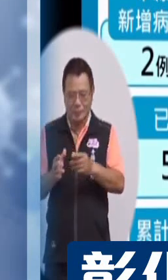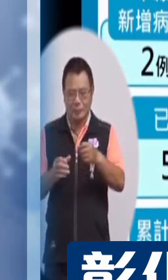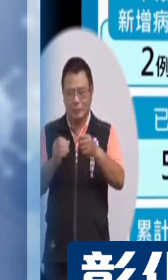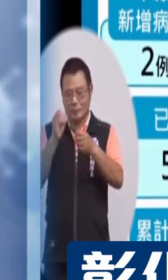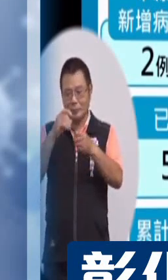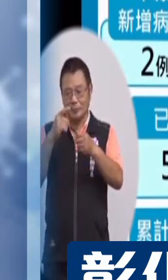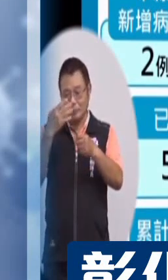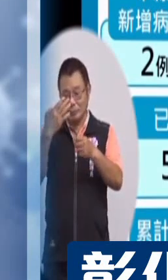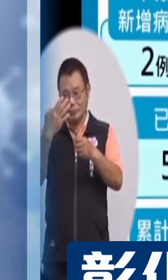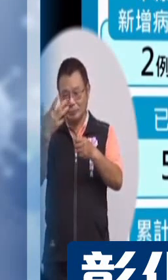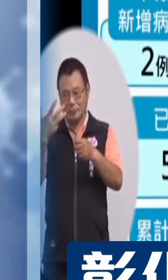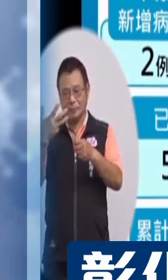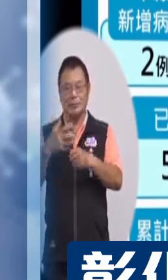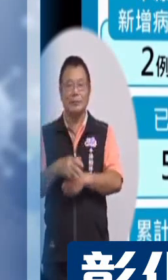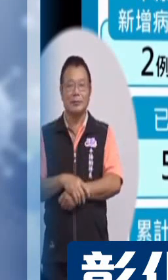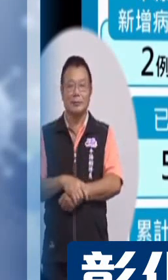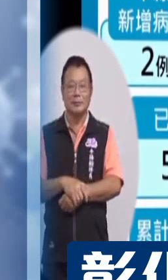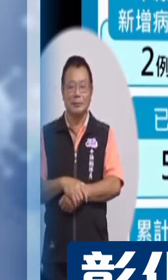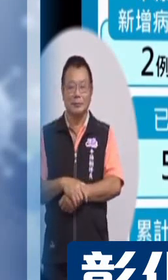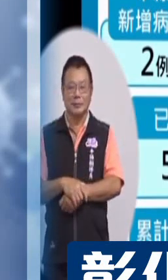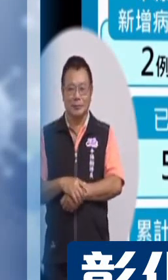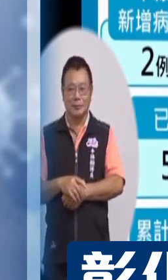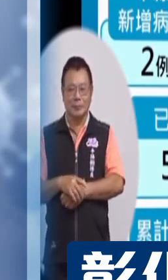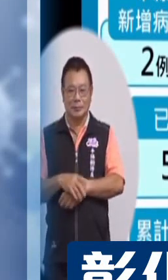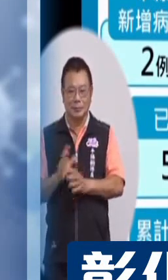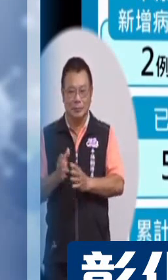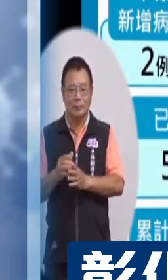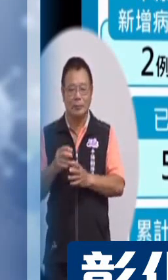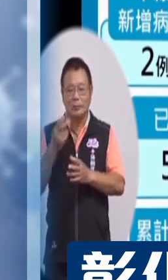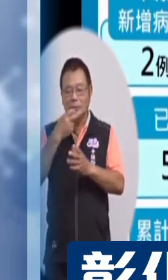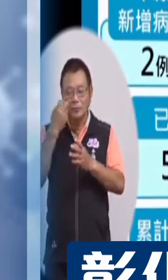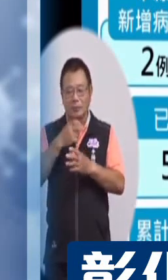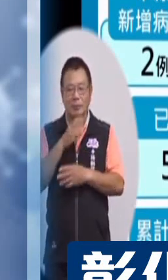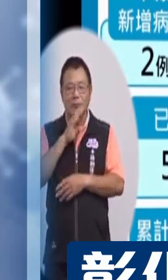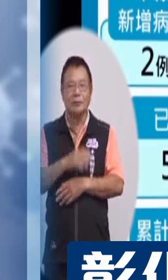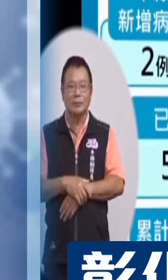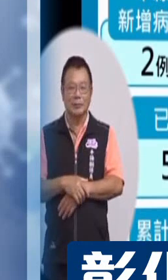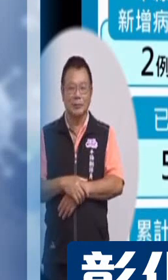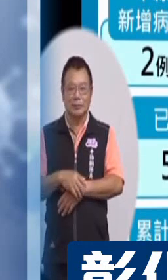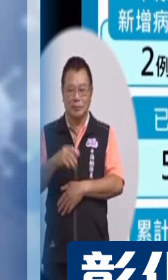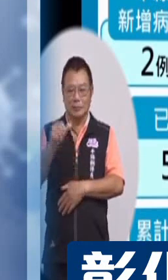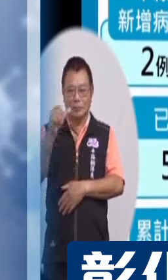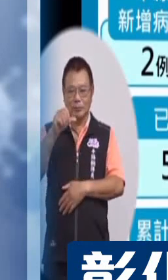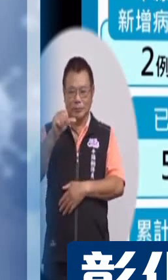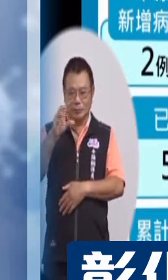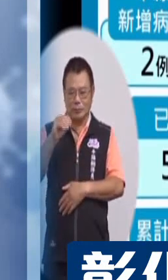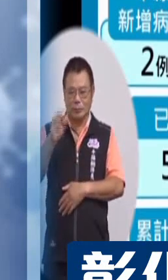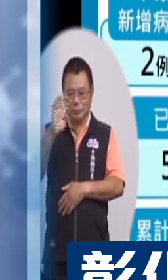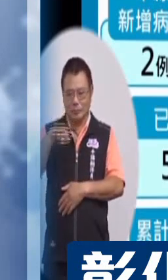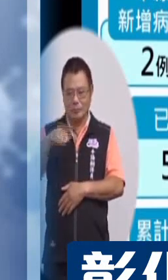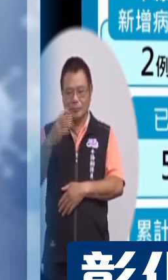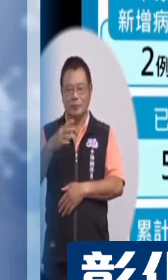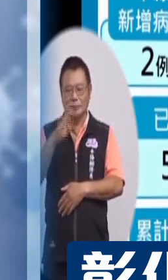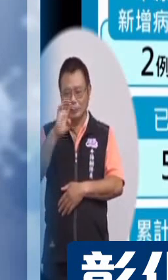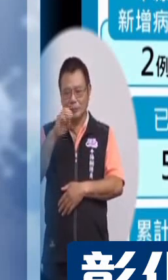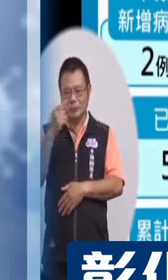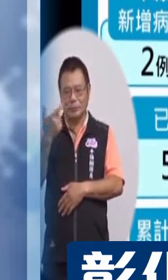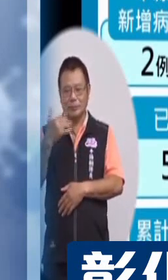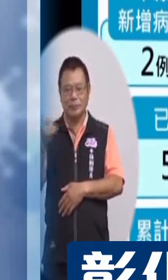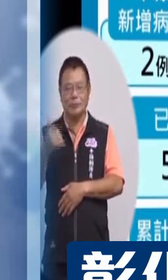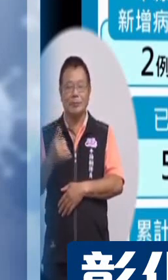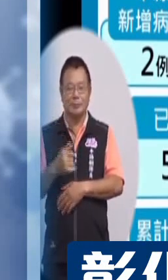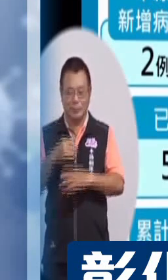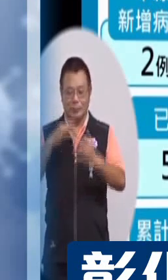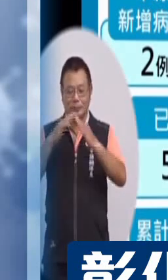人是在北部工作的男子，15号返乡，23号因为陪病的关系发现确诊，目前感染